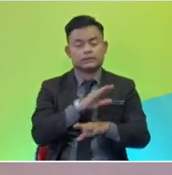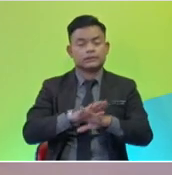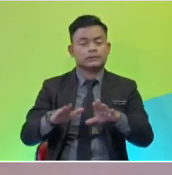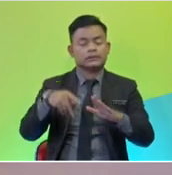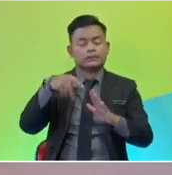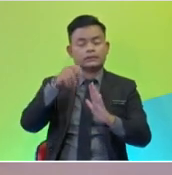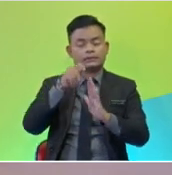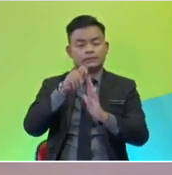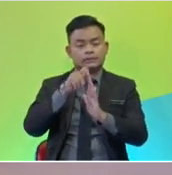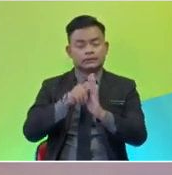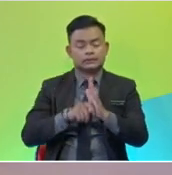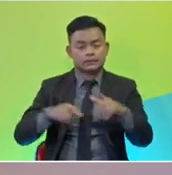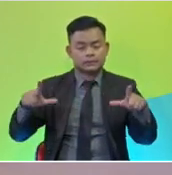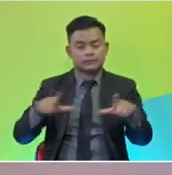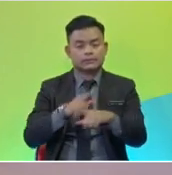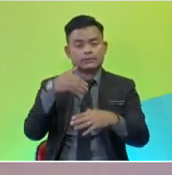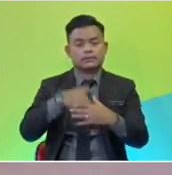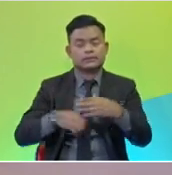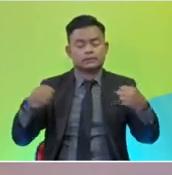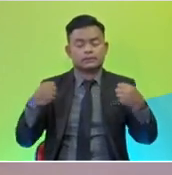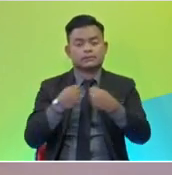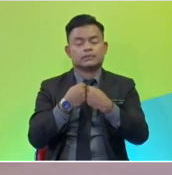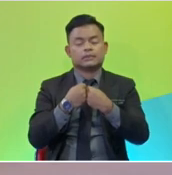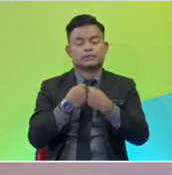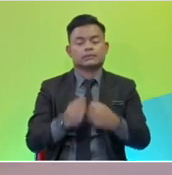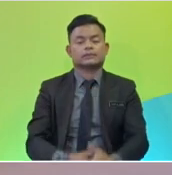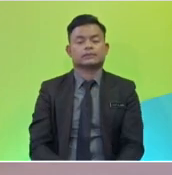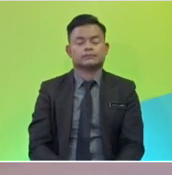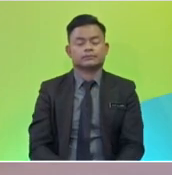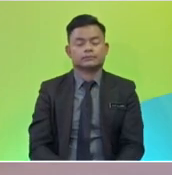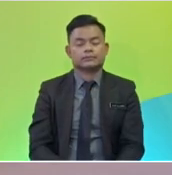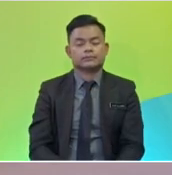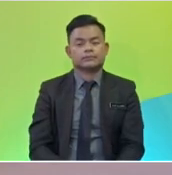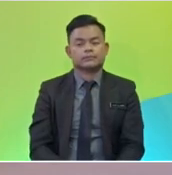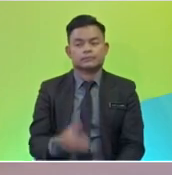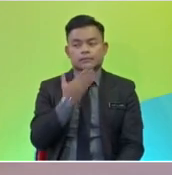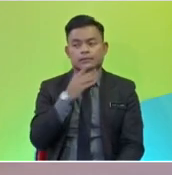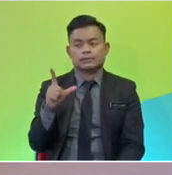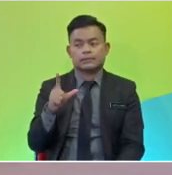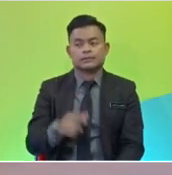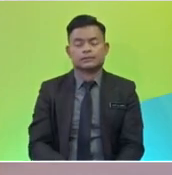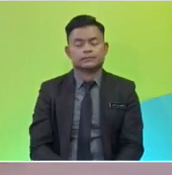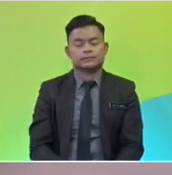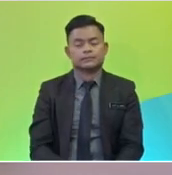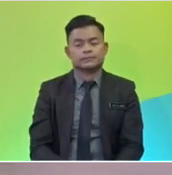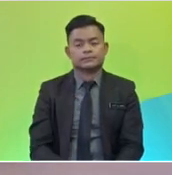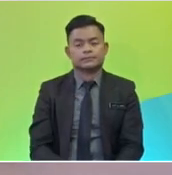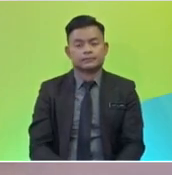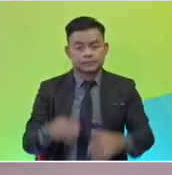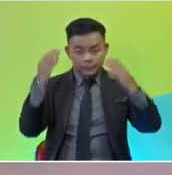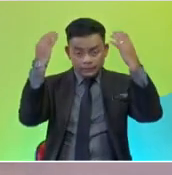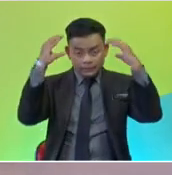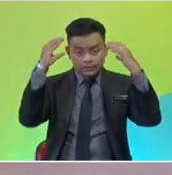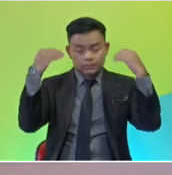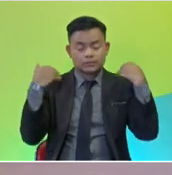yang bo boleh mendatangkan kecederaan okey Abang akmadokey di sini Cikgu ada bawa